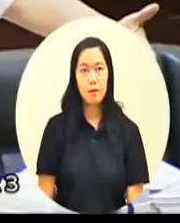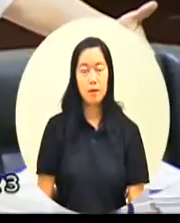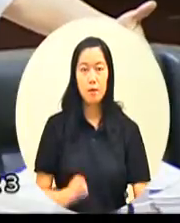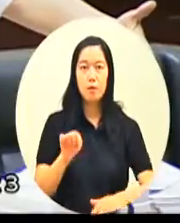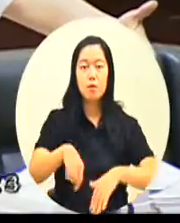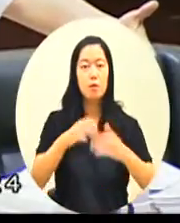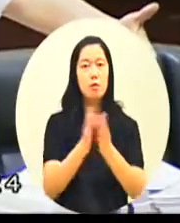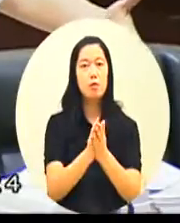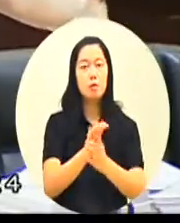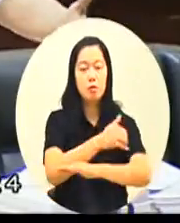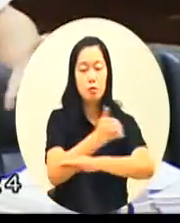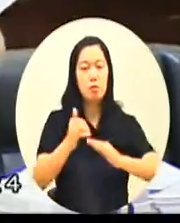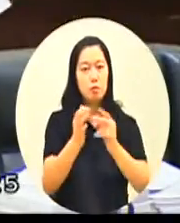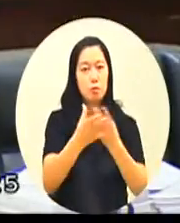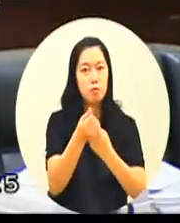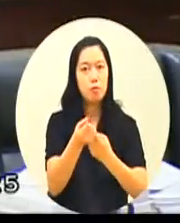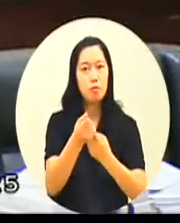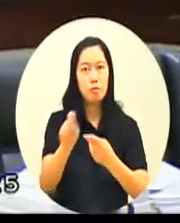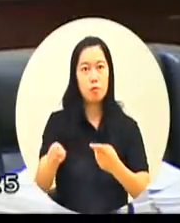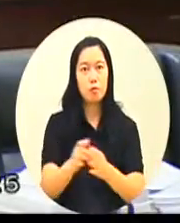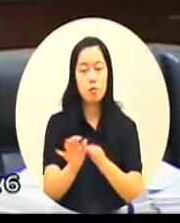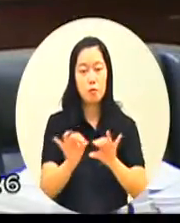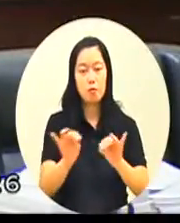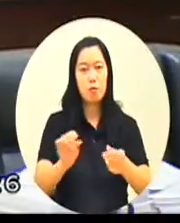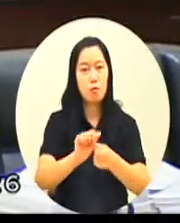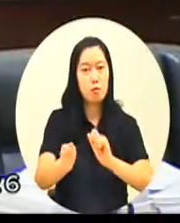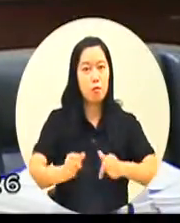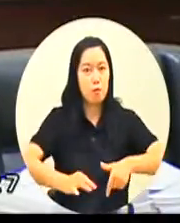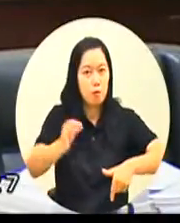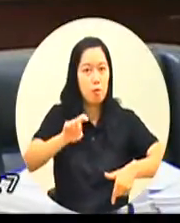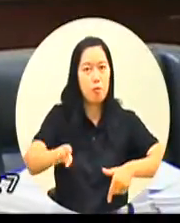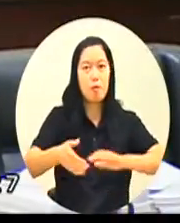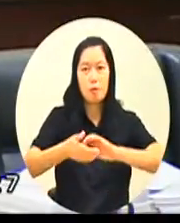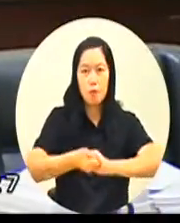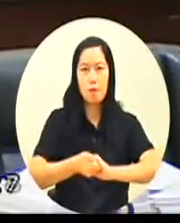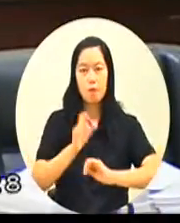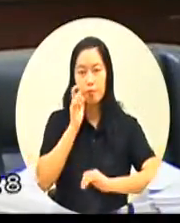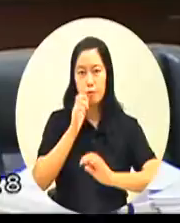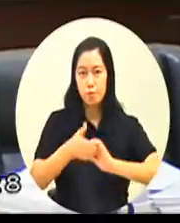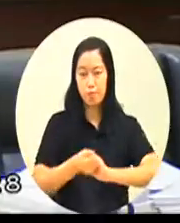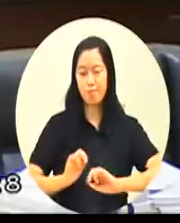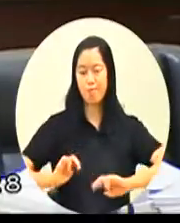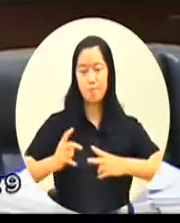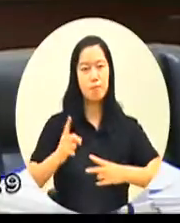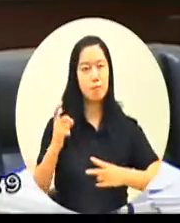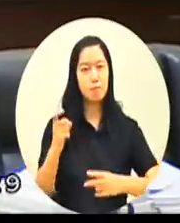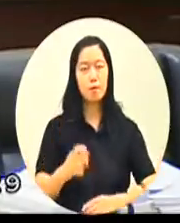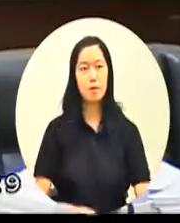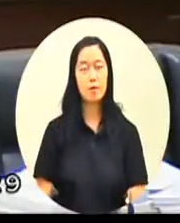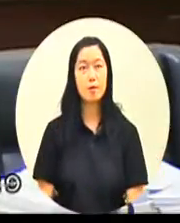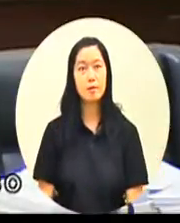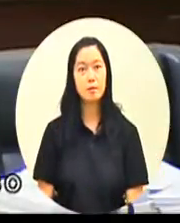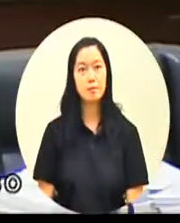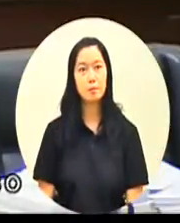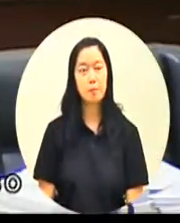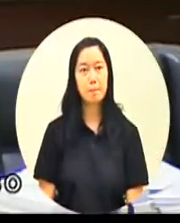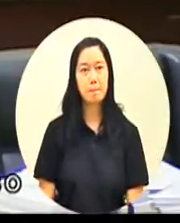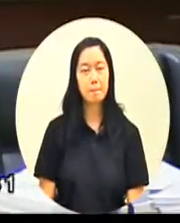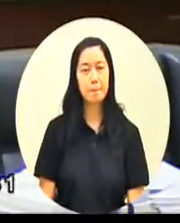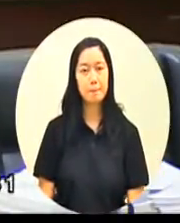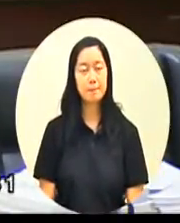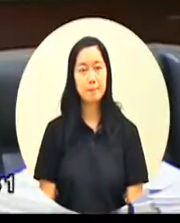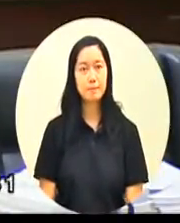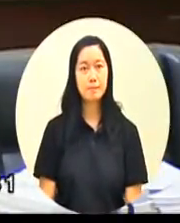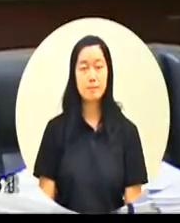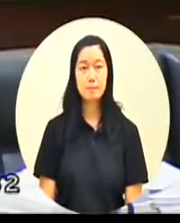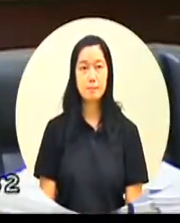就对 了。对对对。 好，那局长先请坐。好，我知道。那我想要请教一下高瀛的方总经理哈。好，